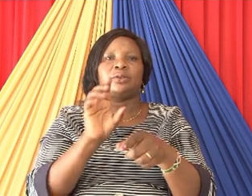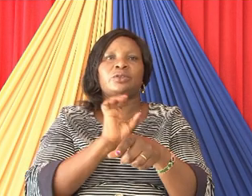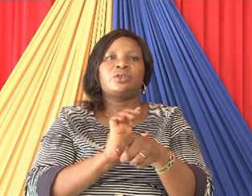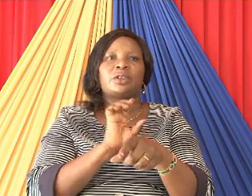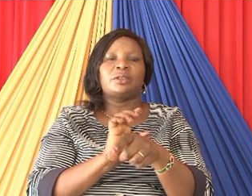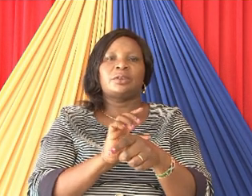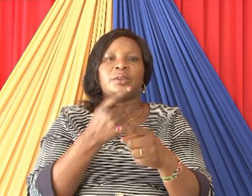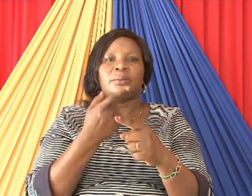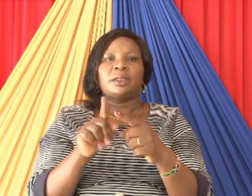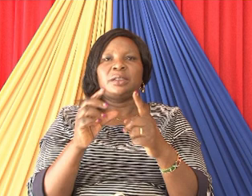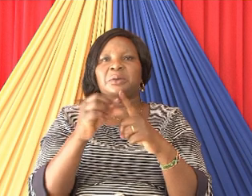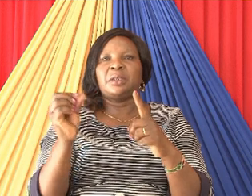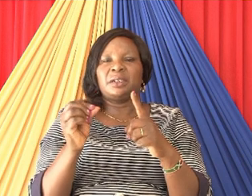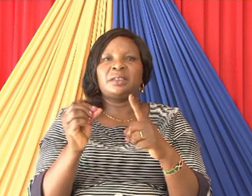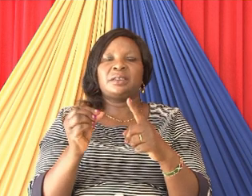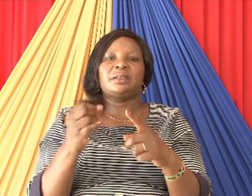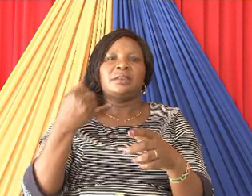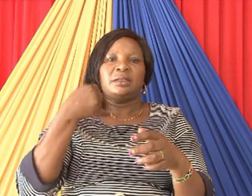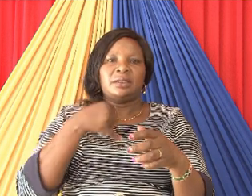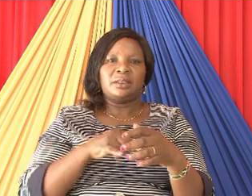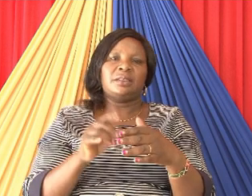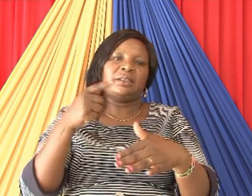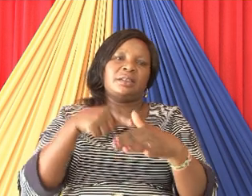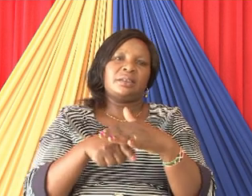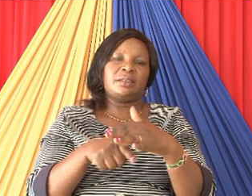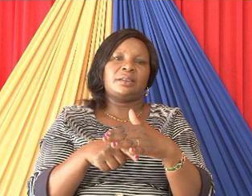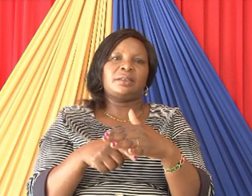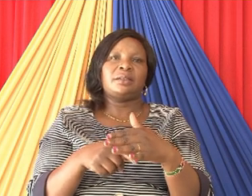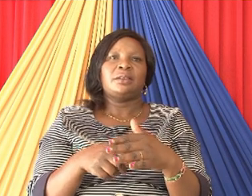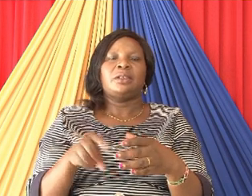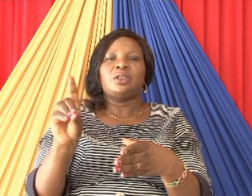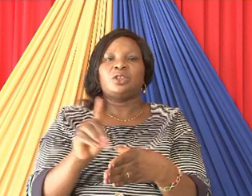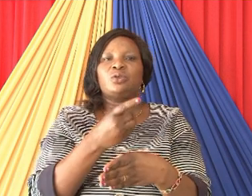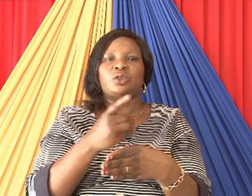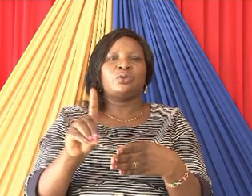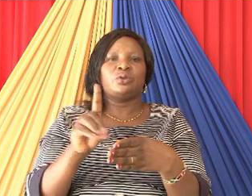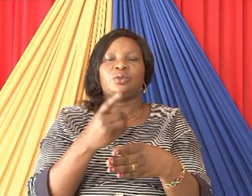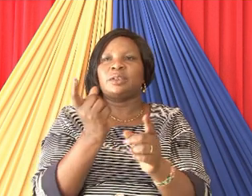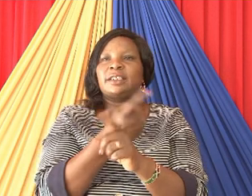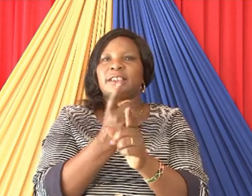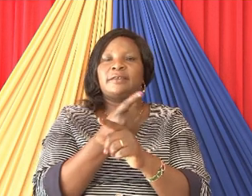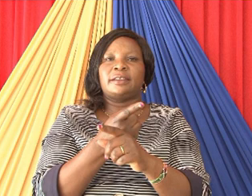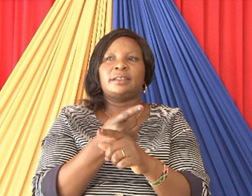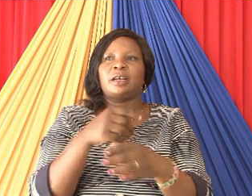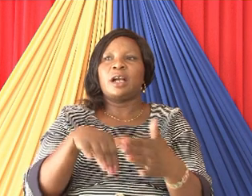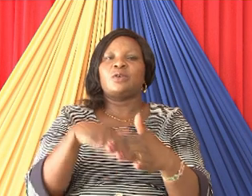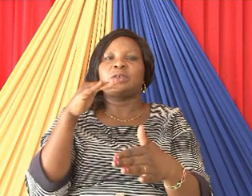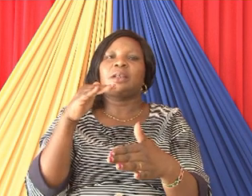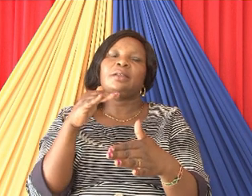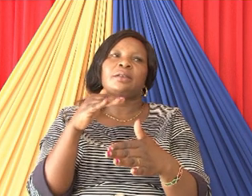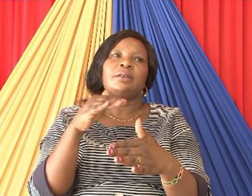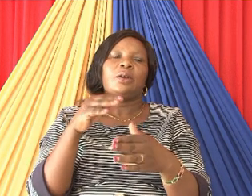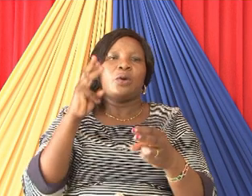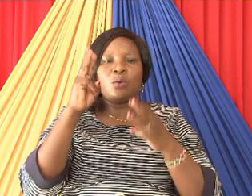neno hawalitilii sana maanani. Shughuli zao ndizo wanapea first priority. Na maandiko inasema the worries and